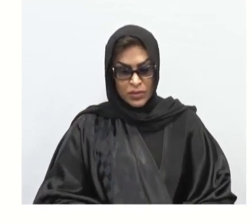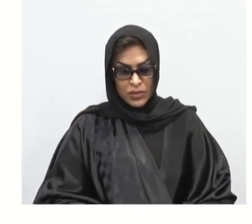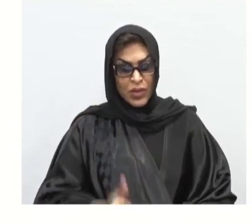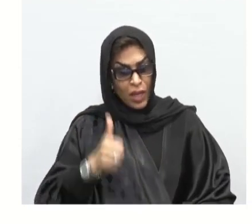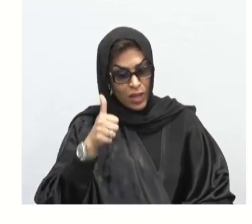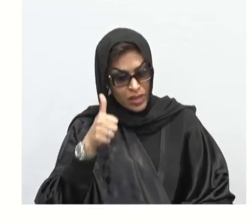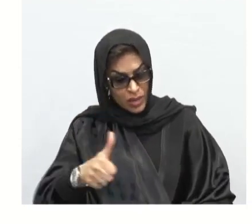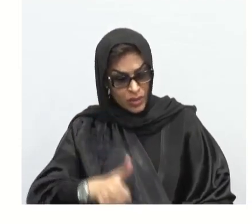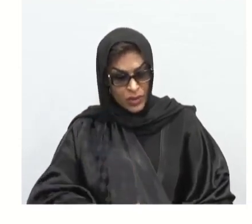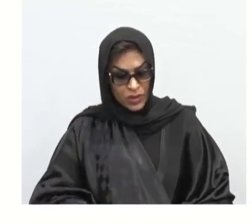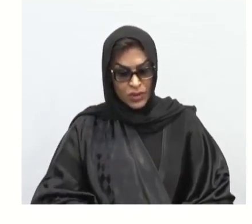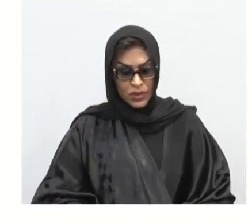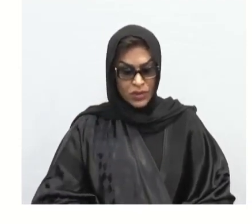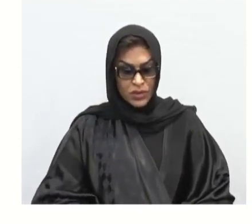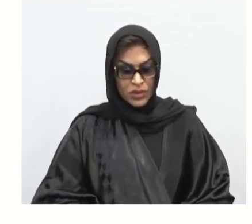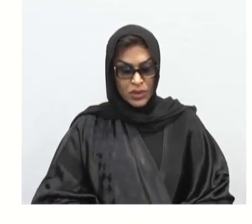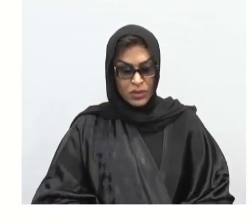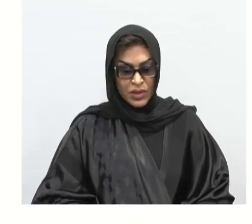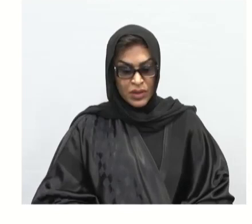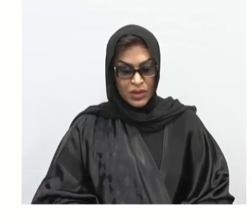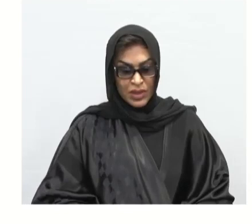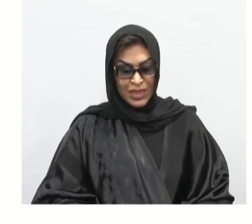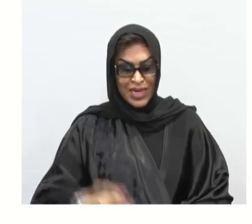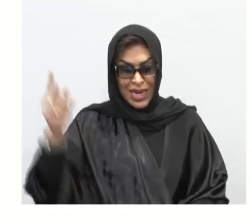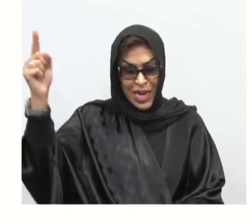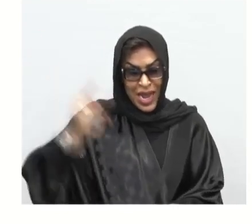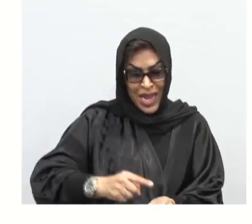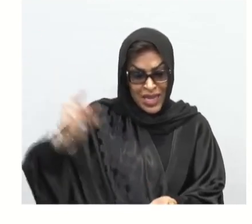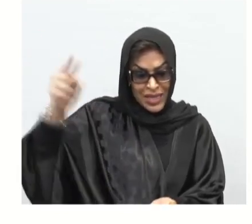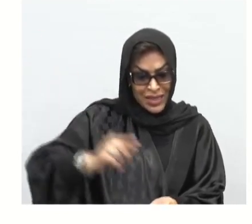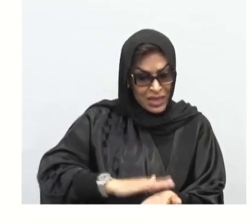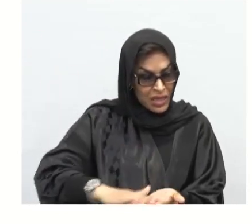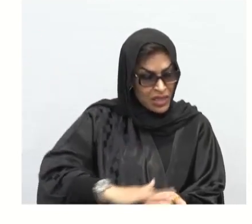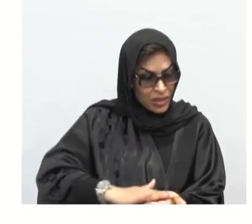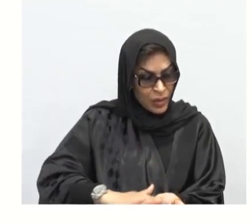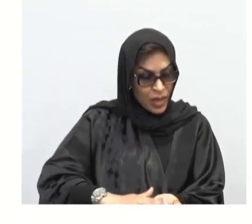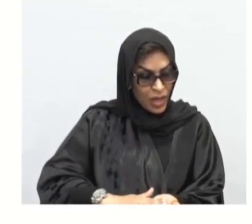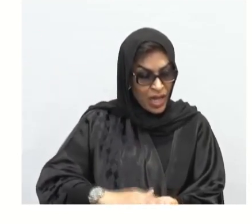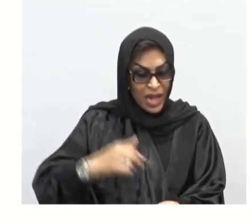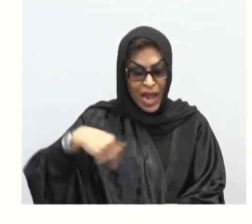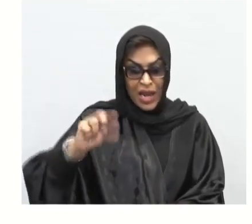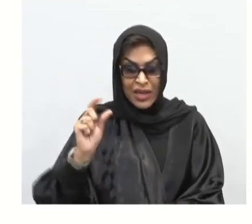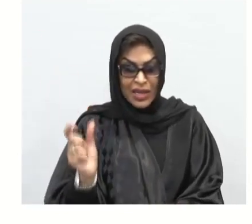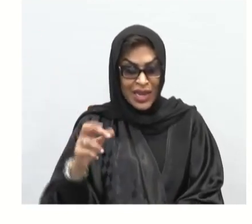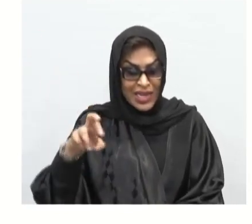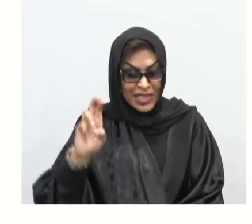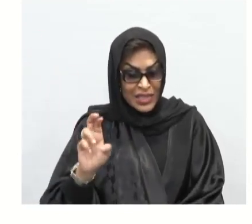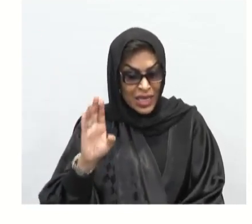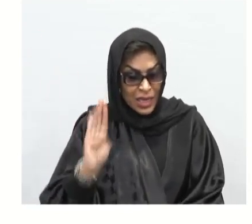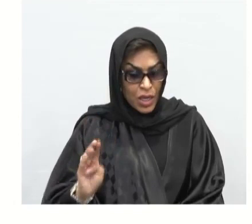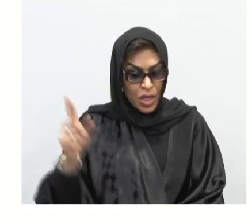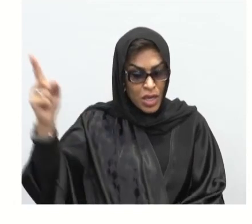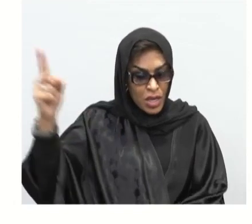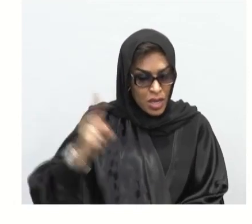احسنتم رائعون اذا ذكرنا بان الشهاب لا يصل الى سطح الارض بينما النيزك طالب وطالبتي